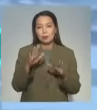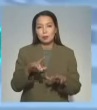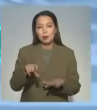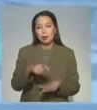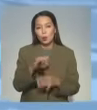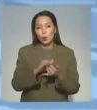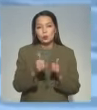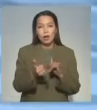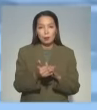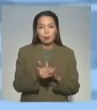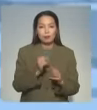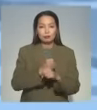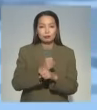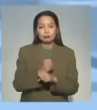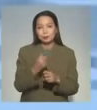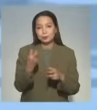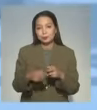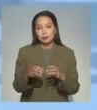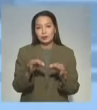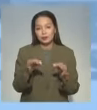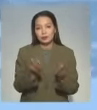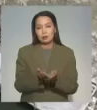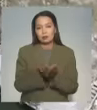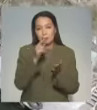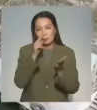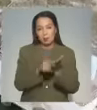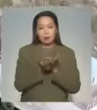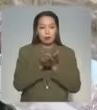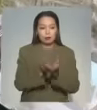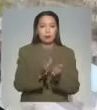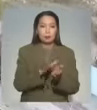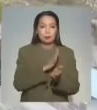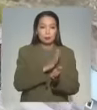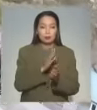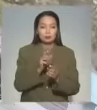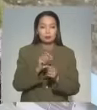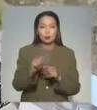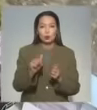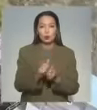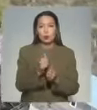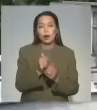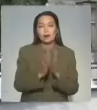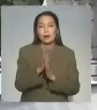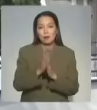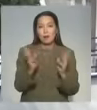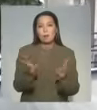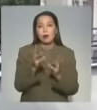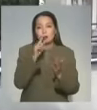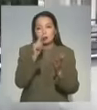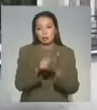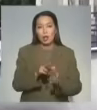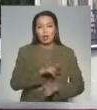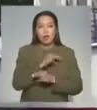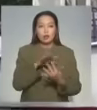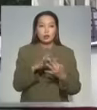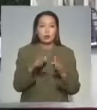Усть-Каменогорске. Двигатель вышел из строя, и горящее судно врезалось в берег. От огня вспыхнула сухая трава, и пожар направился в сторону дачного поселка. К